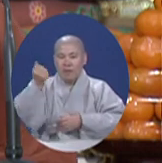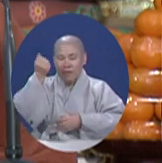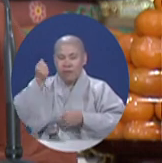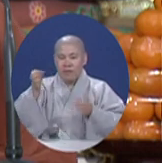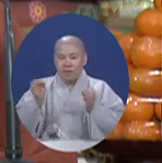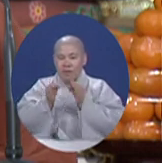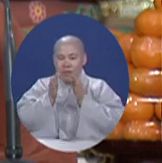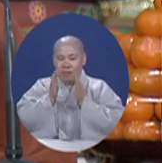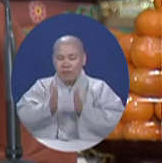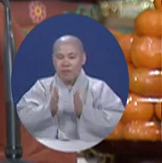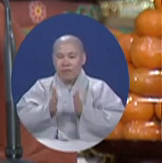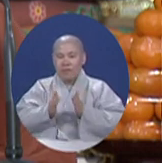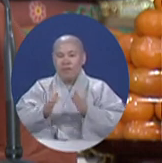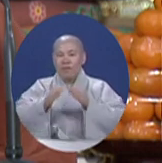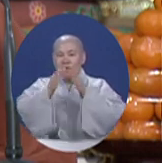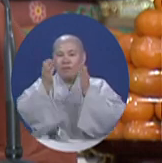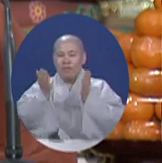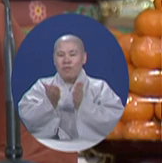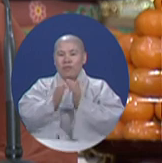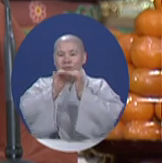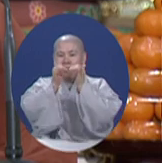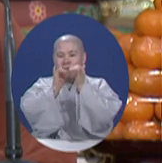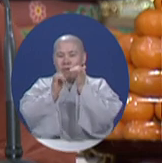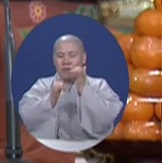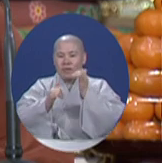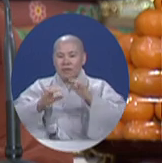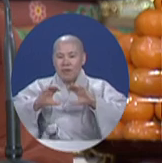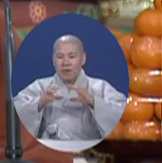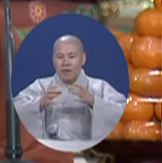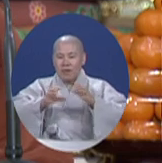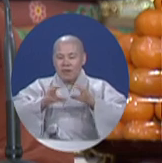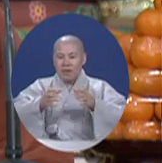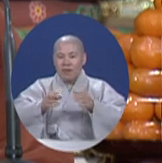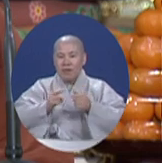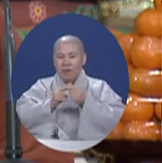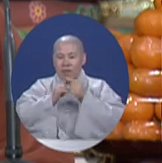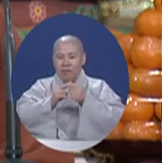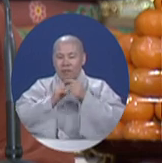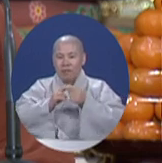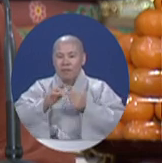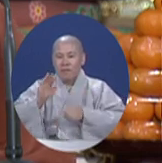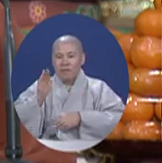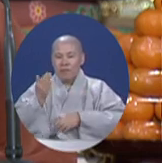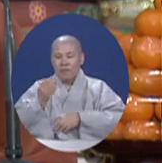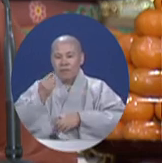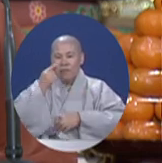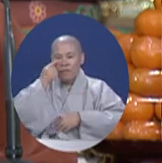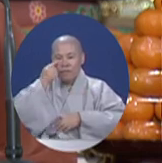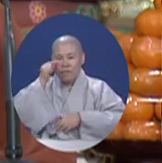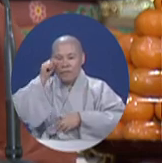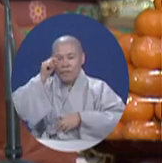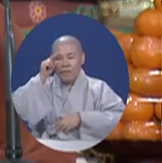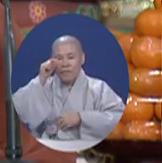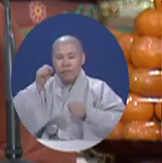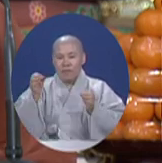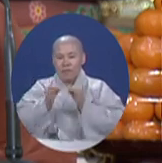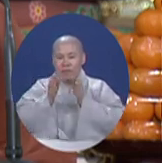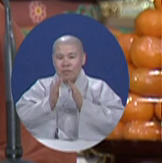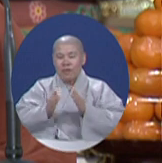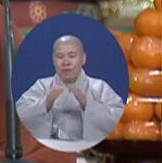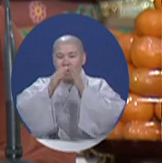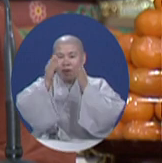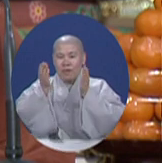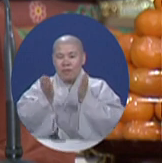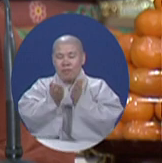순간에 온갖 역사와 온갖 세계가 여기 다 있고 눈 하나 뜨는 이 순간에